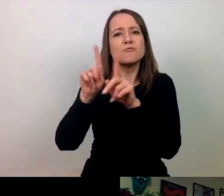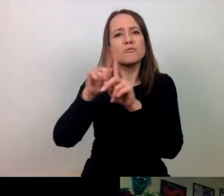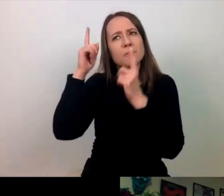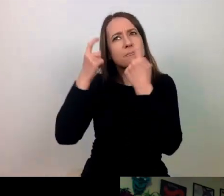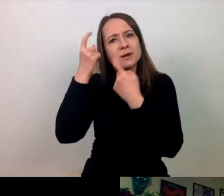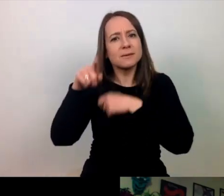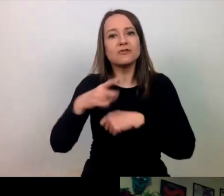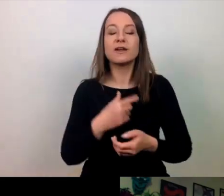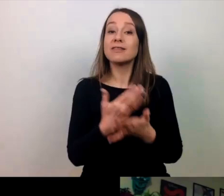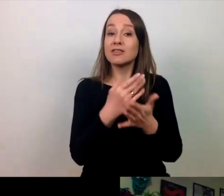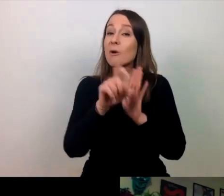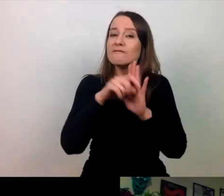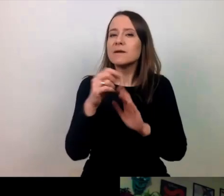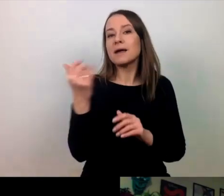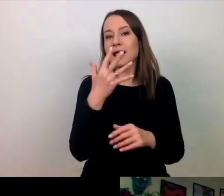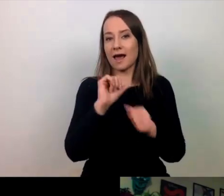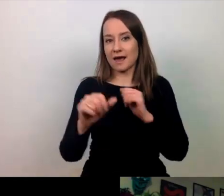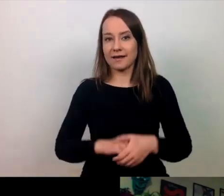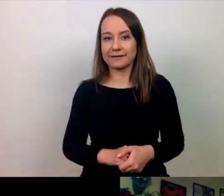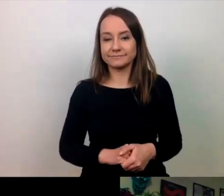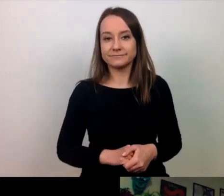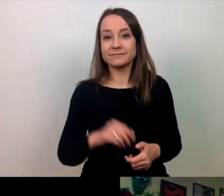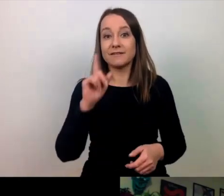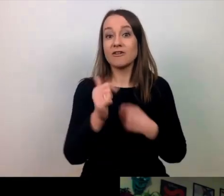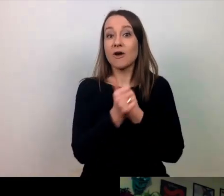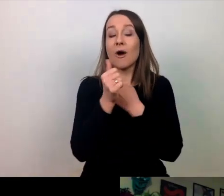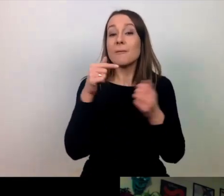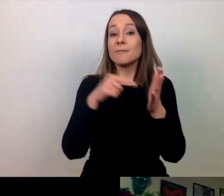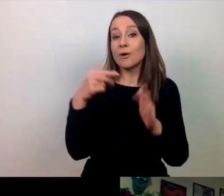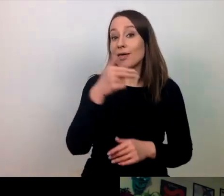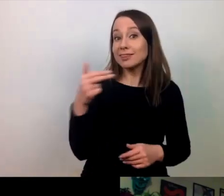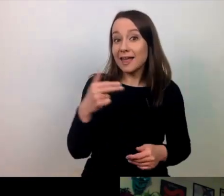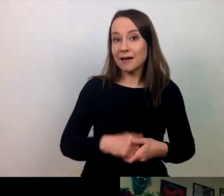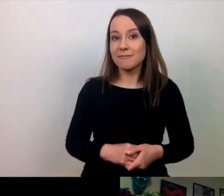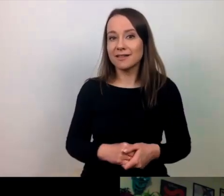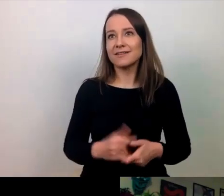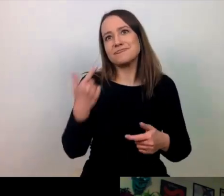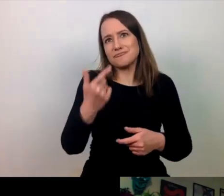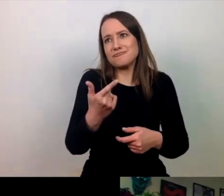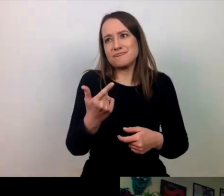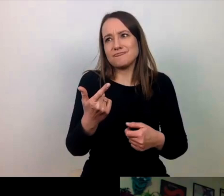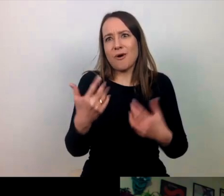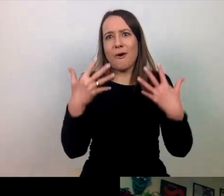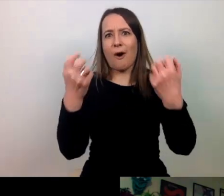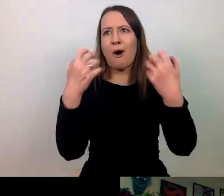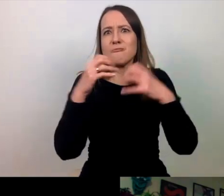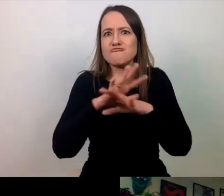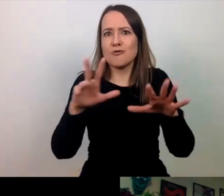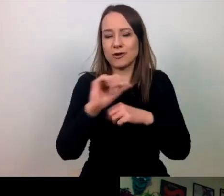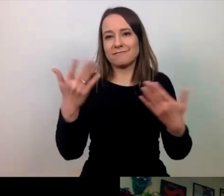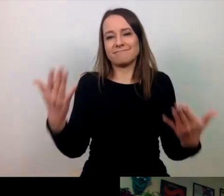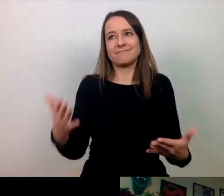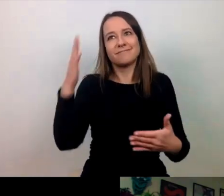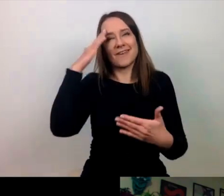kilka, no ze względu po prostu na to, że to jest temat, który się sprzedaje. No a poza tym słuchaj, no słońce,